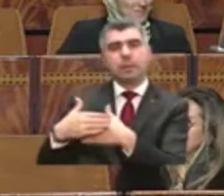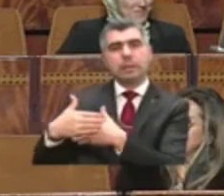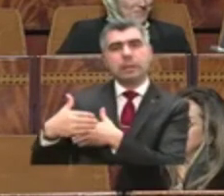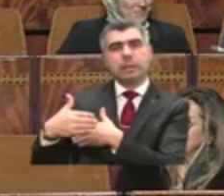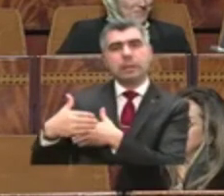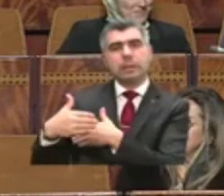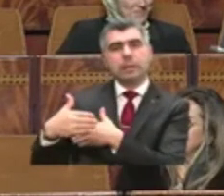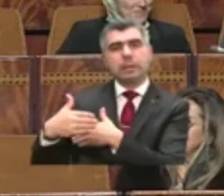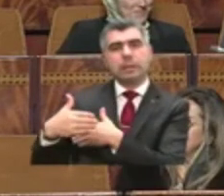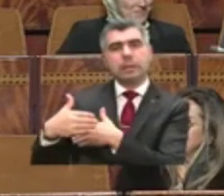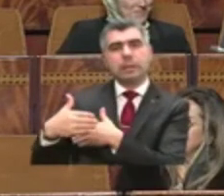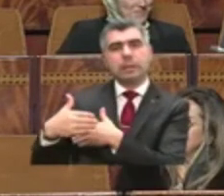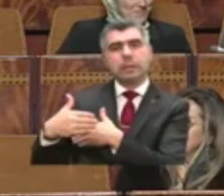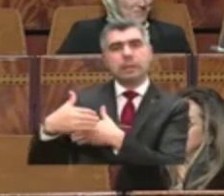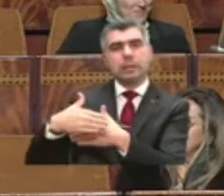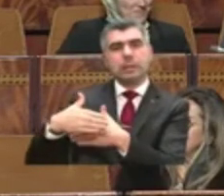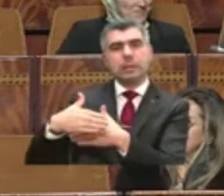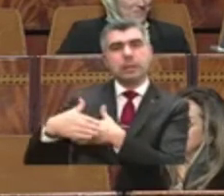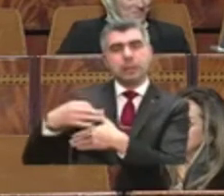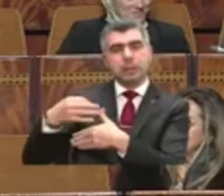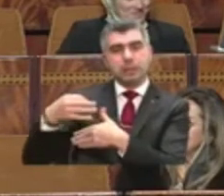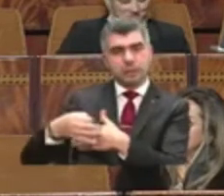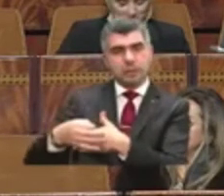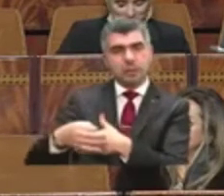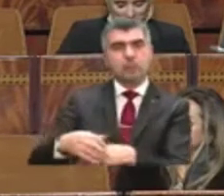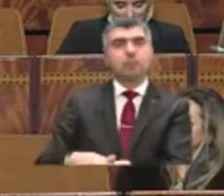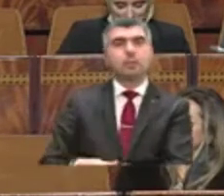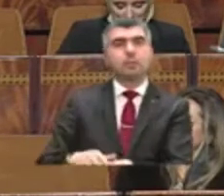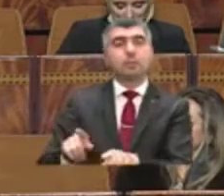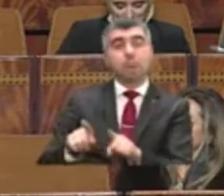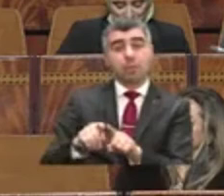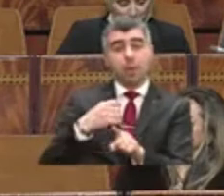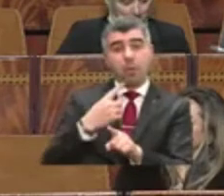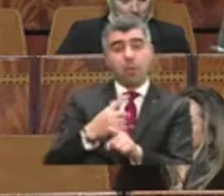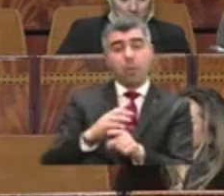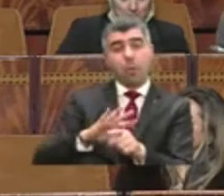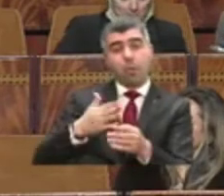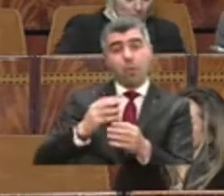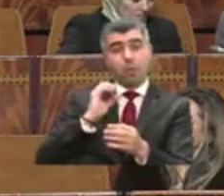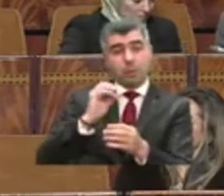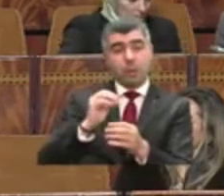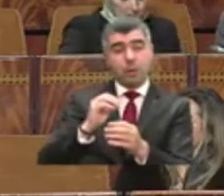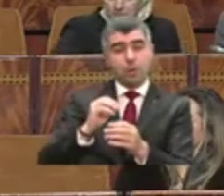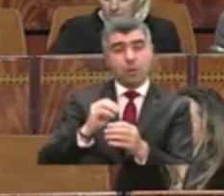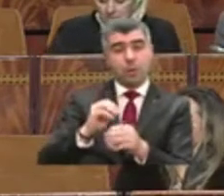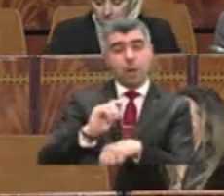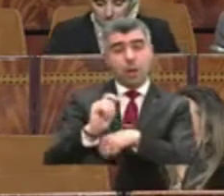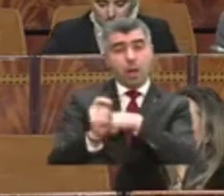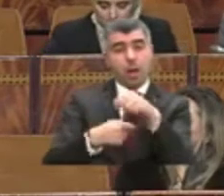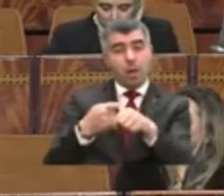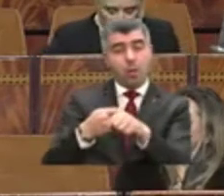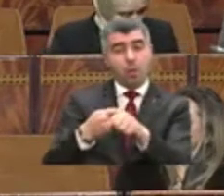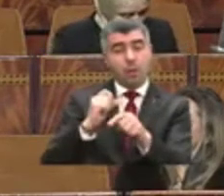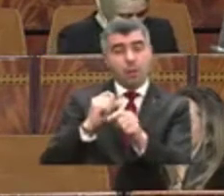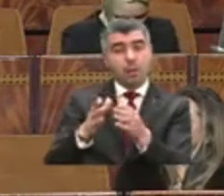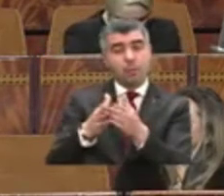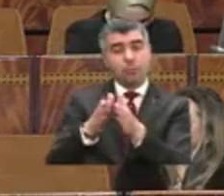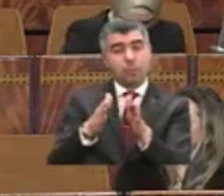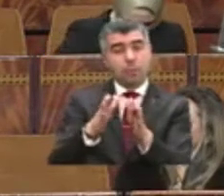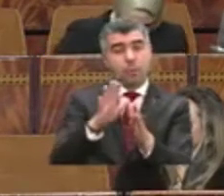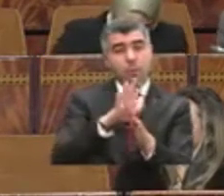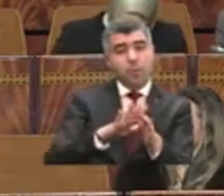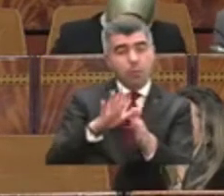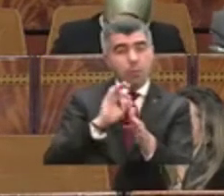23-41 اللي 23-41 اللي كتربط ما بين الطريق الوطنية رقم 7 وسيدي الشيكر التي تم فتح الأظرفة الخاصة بها